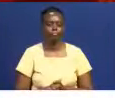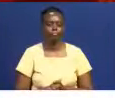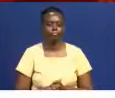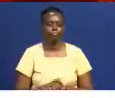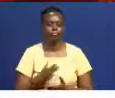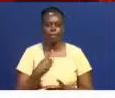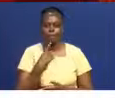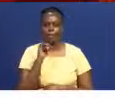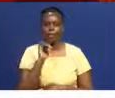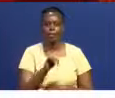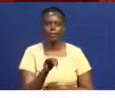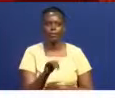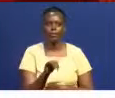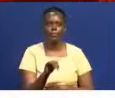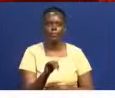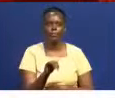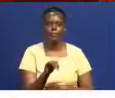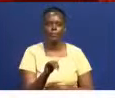Anataka kusema ya kwamba